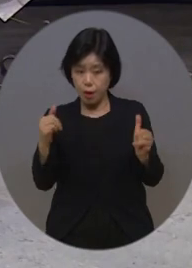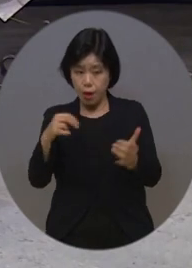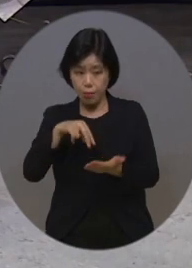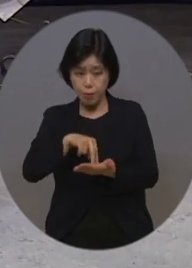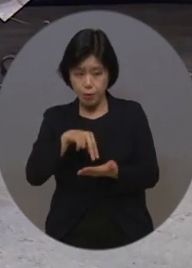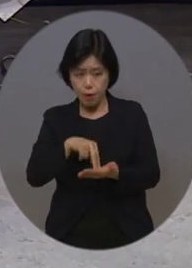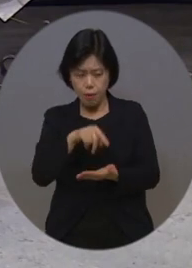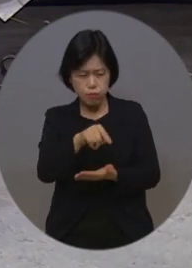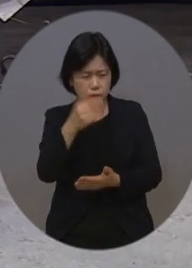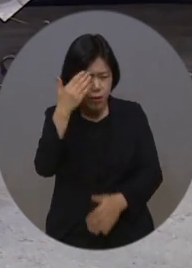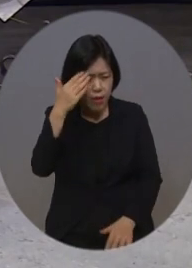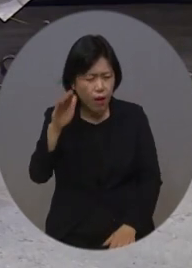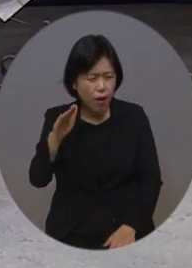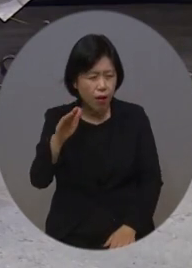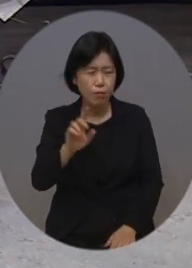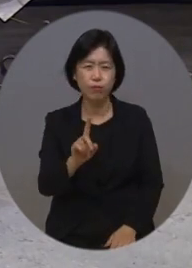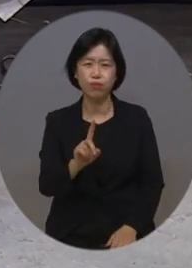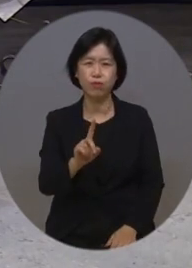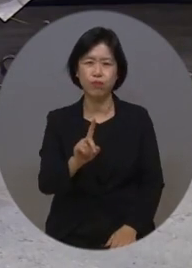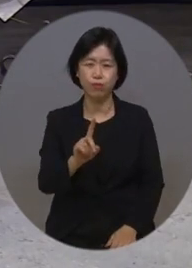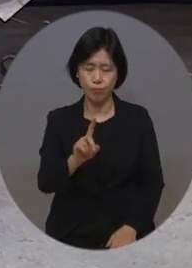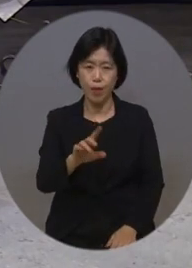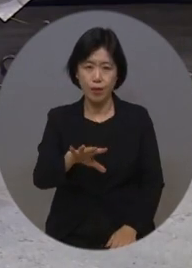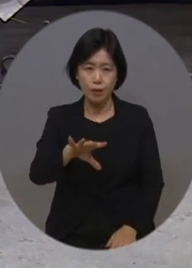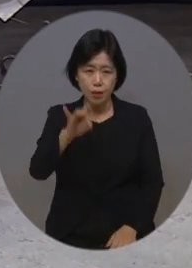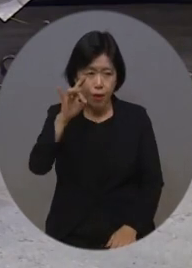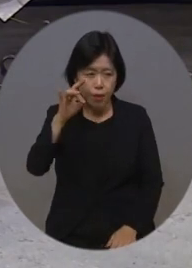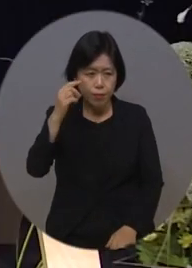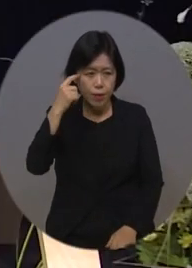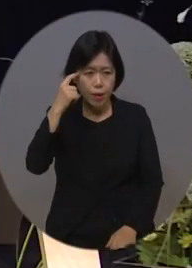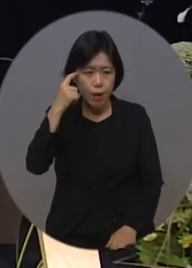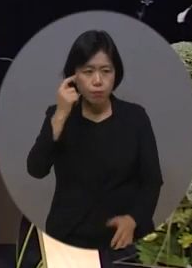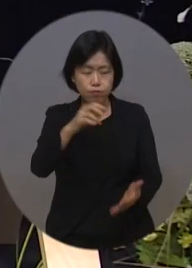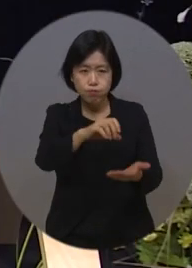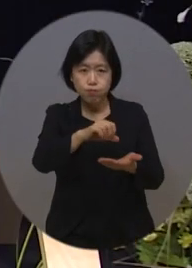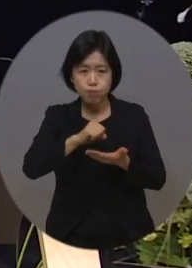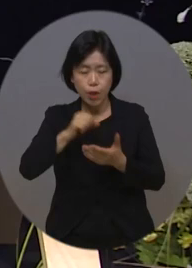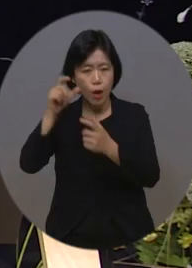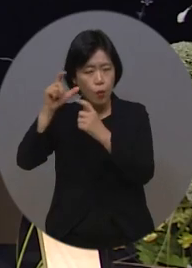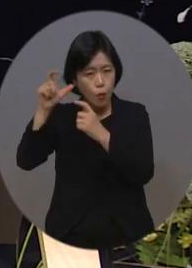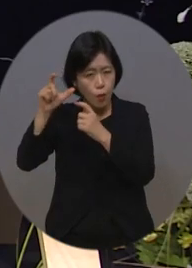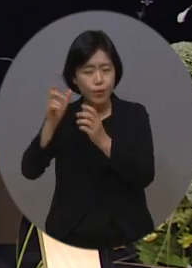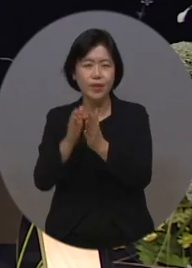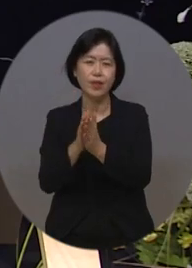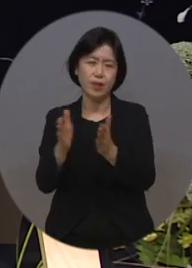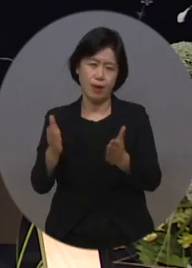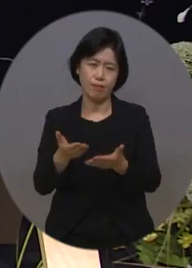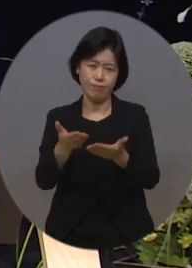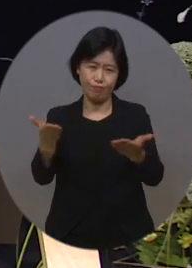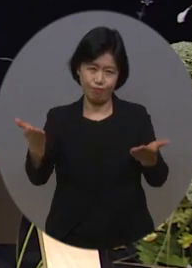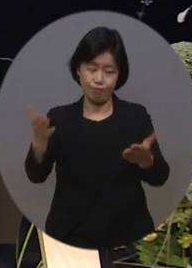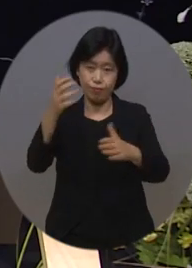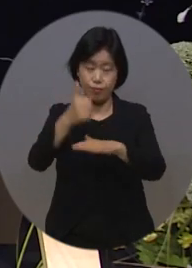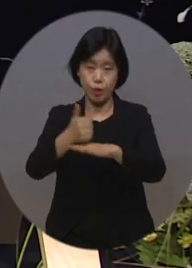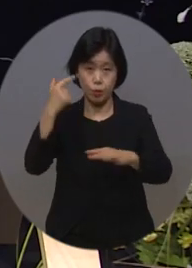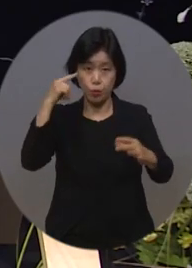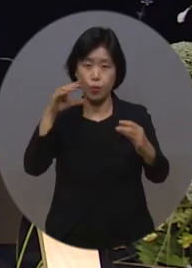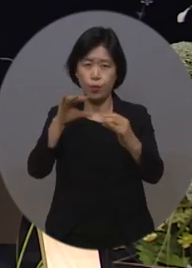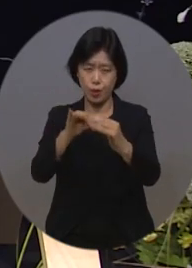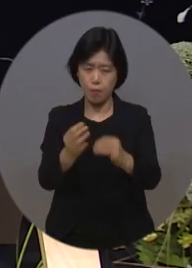도착시켜 고민한 적 없는 주제를 생각해 보도록 유도하고 결국 동의하게 만듭니다.